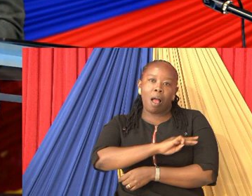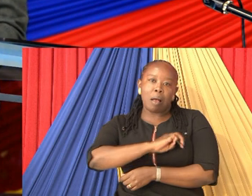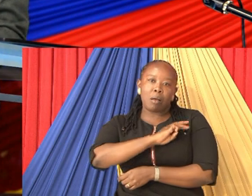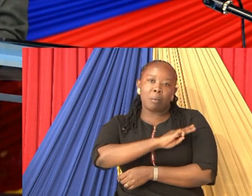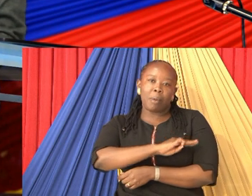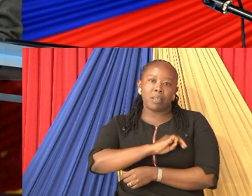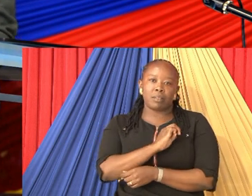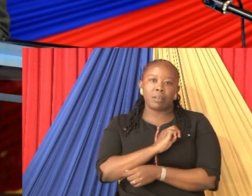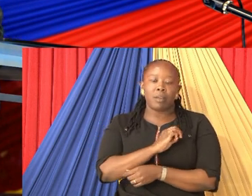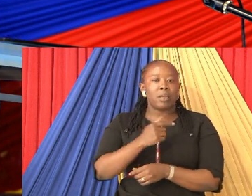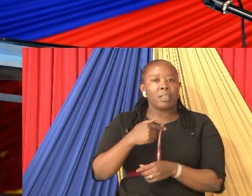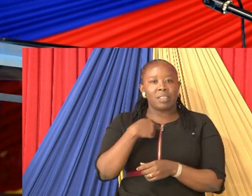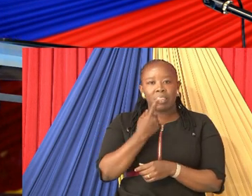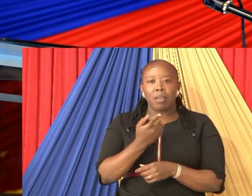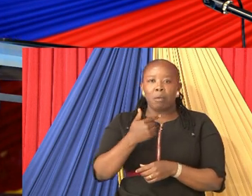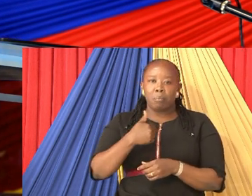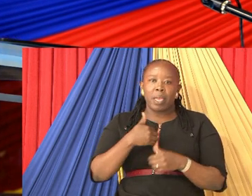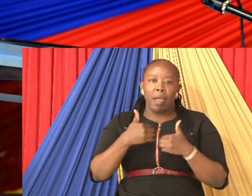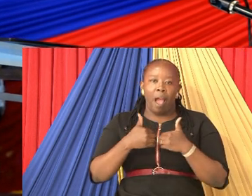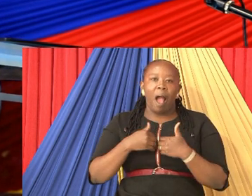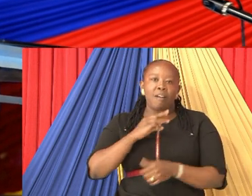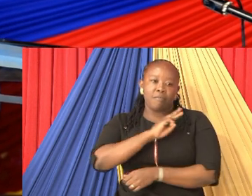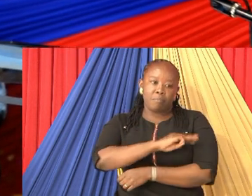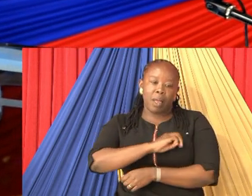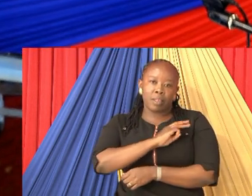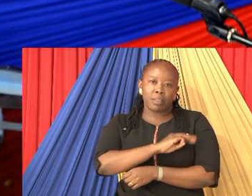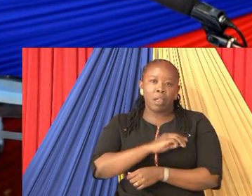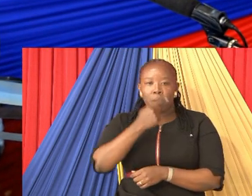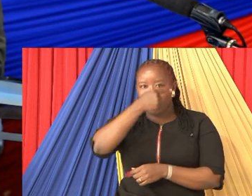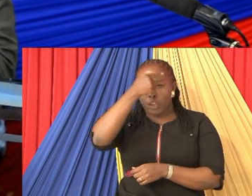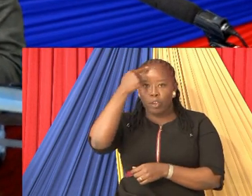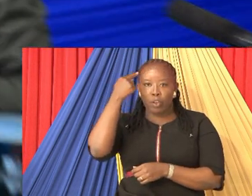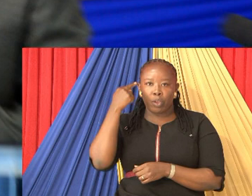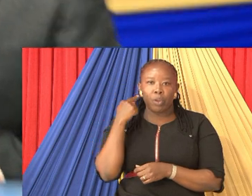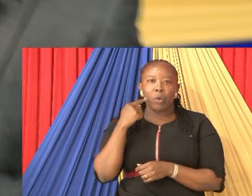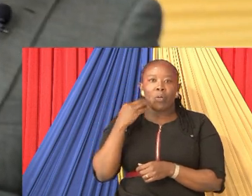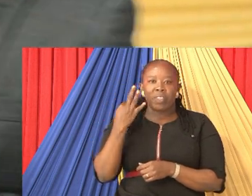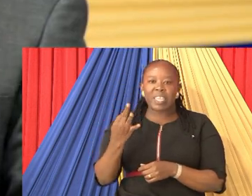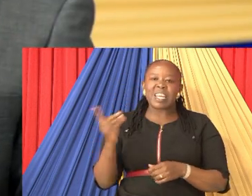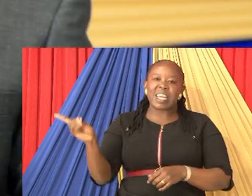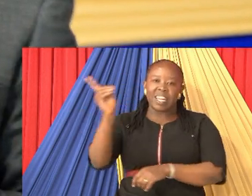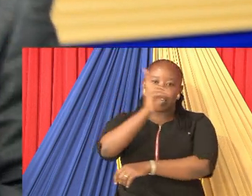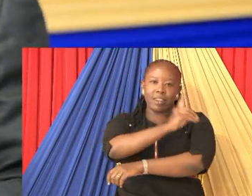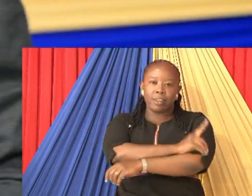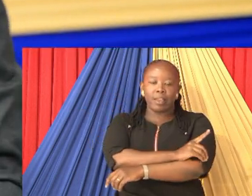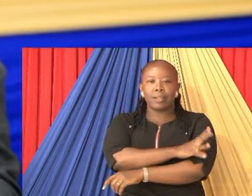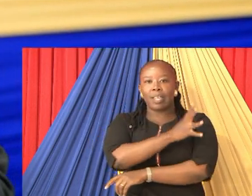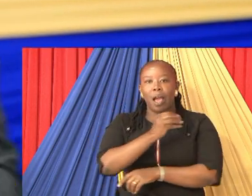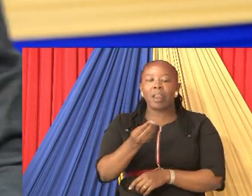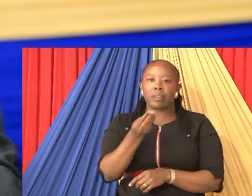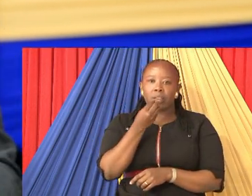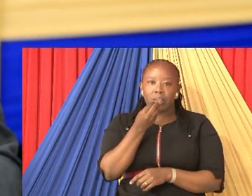Akasema ninahurumia hawa watu. Kwa maana wamekaa nasi siku tatu na hawana kitu cha